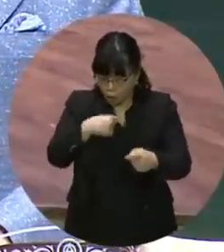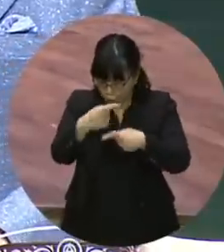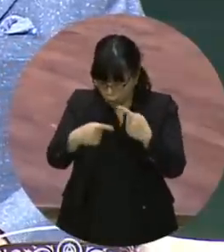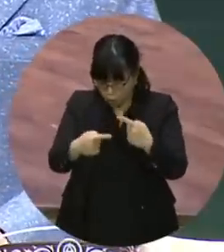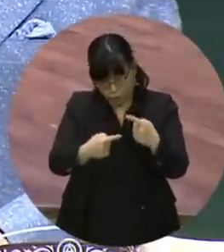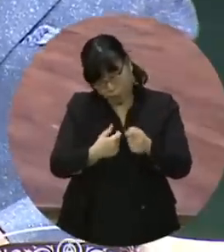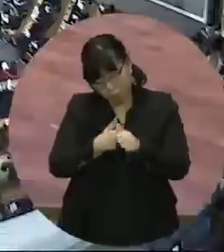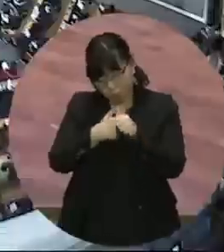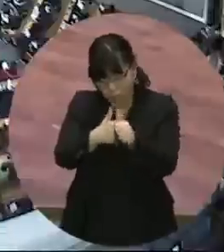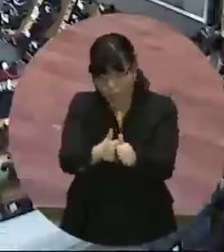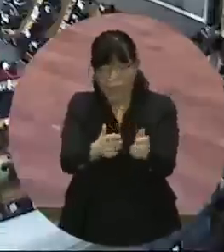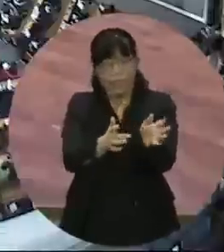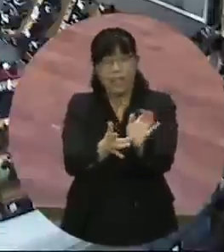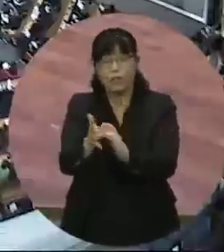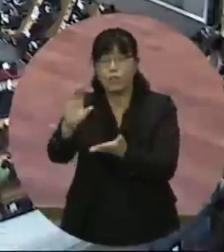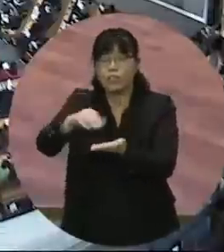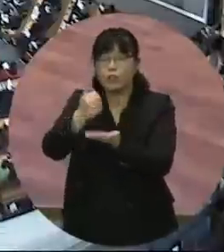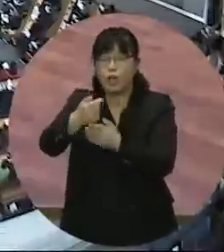마음을 품으라.